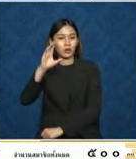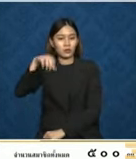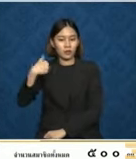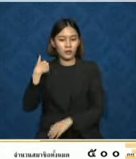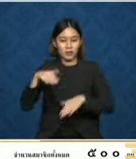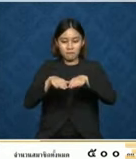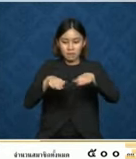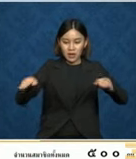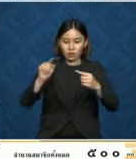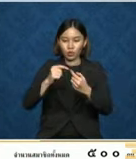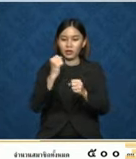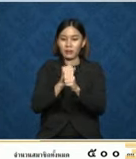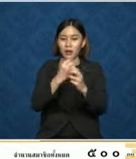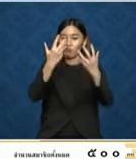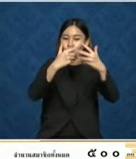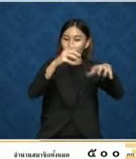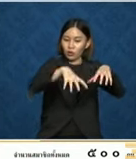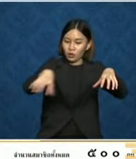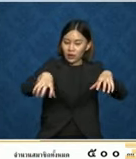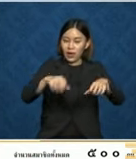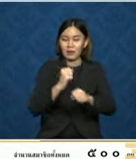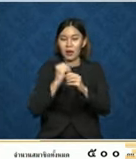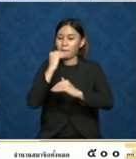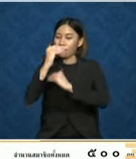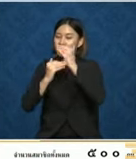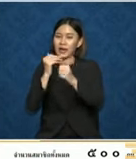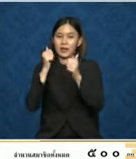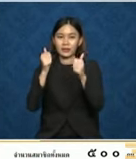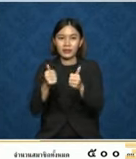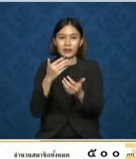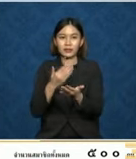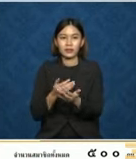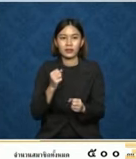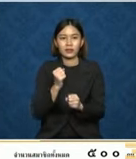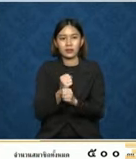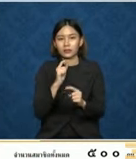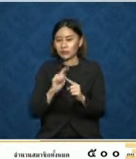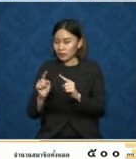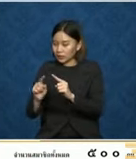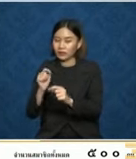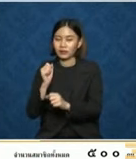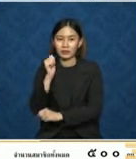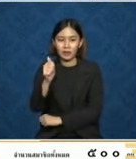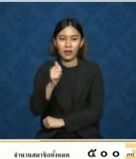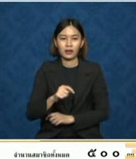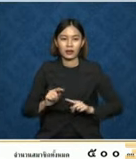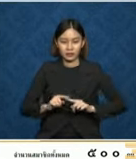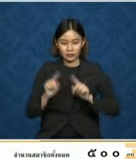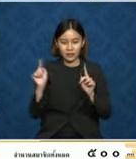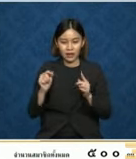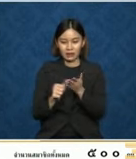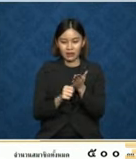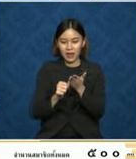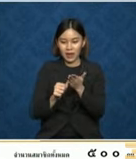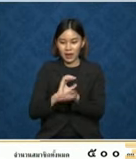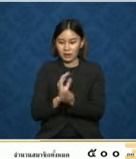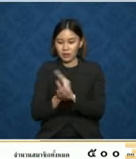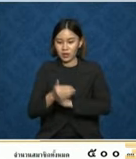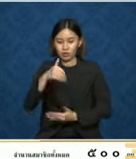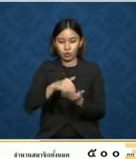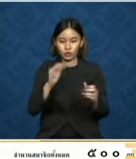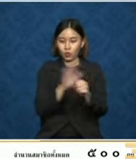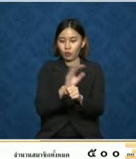มาตรฐานในการทำโรงงานธุรกิจเจริญเติบโตได้ดีชำระทุนจดทะเบียนจำนวนมากได้ด้วยแต่ก็ไม่มีการปรับปรุงศูนย์แห่งนี้